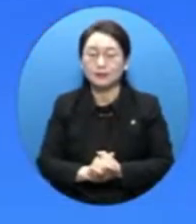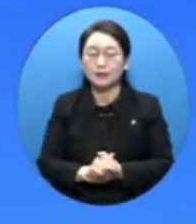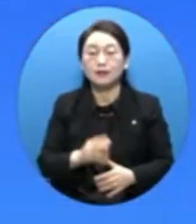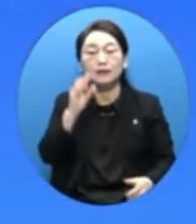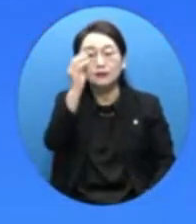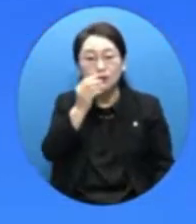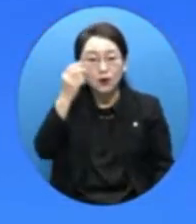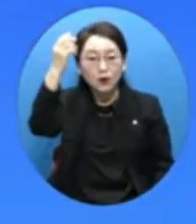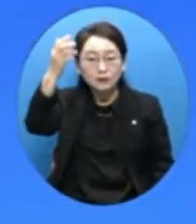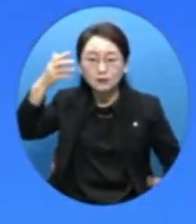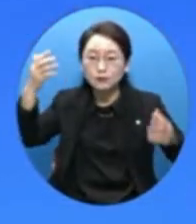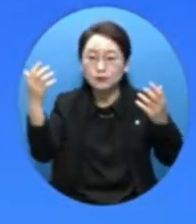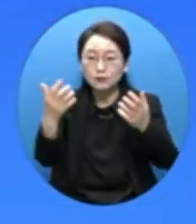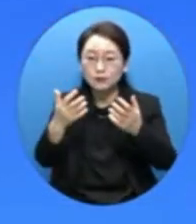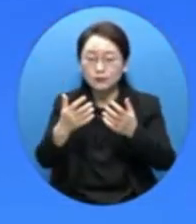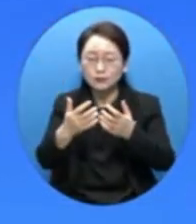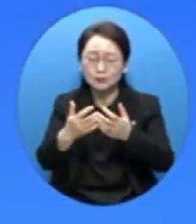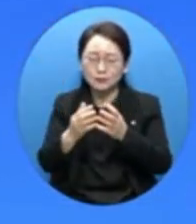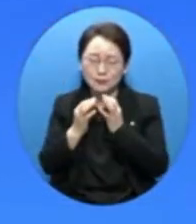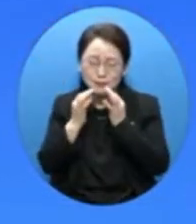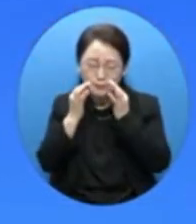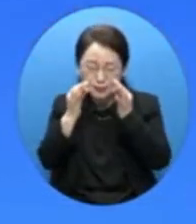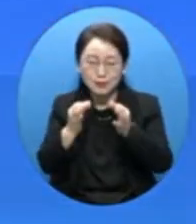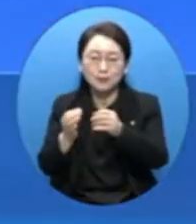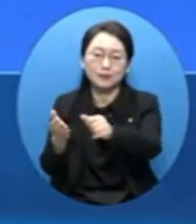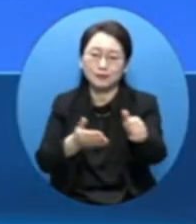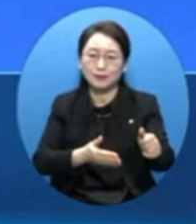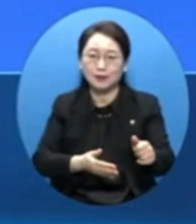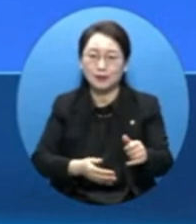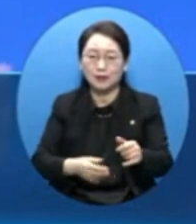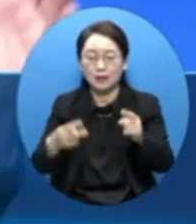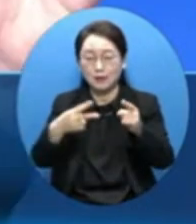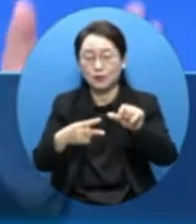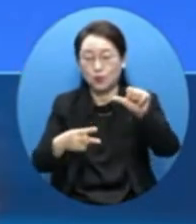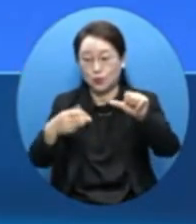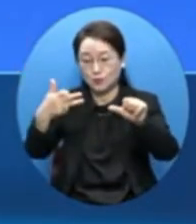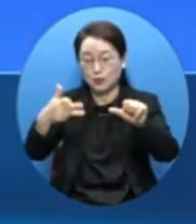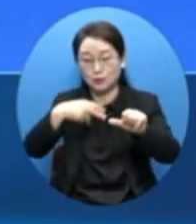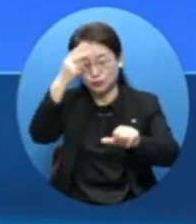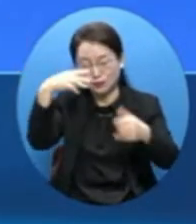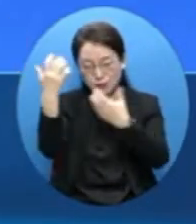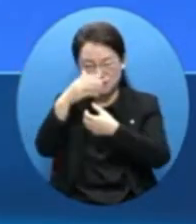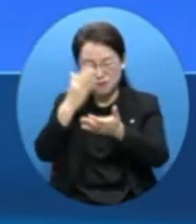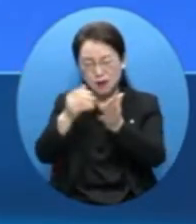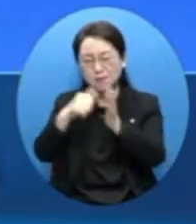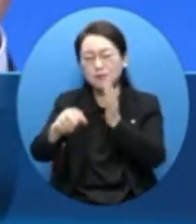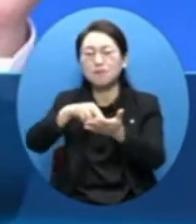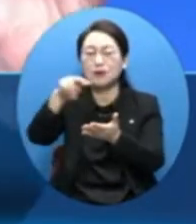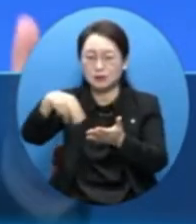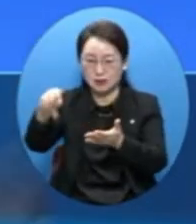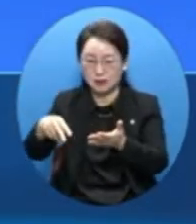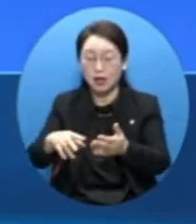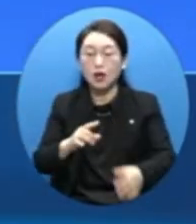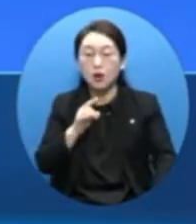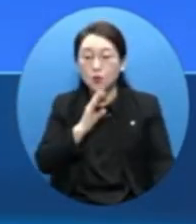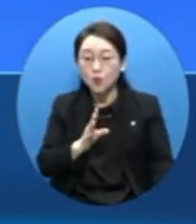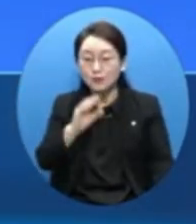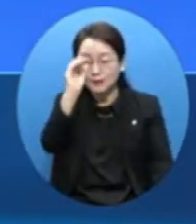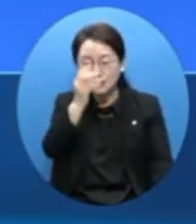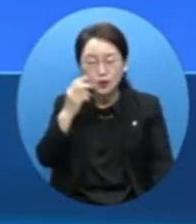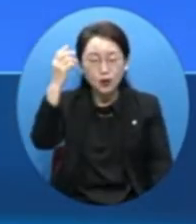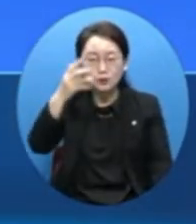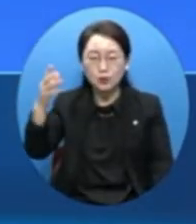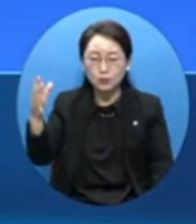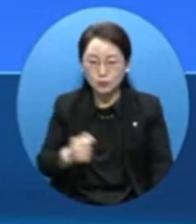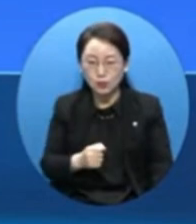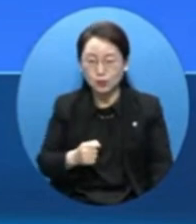성령 충만을 우리가 간구해야 됩니다. 에베소서 5장 18절을 말씀합니다. 술 취하지 말라 이는 방탕한 것이니 오직